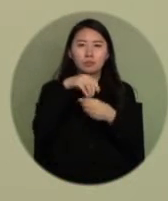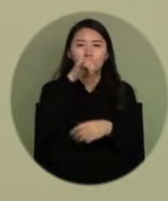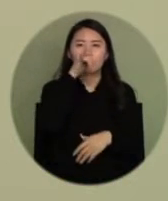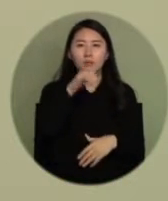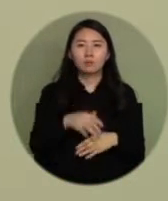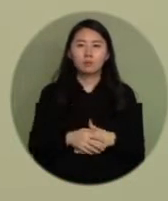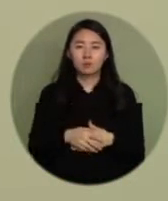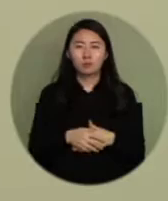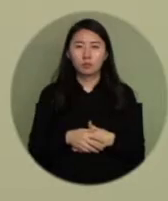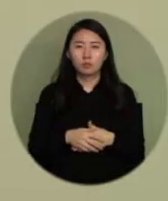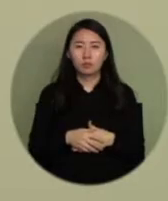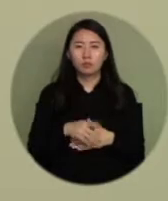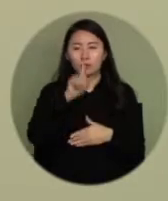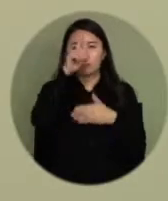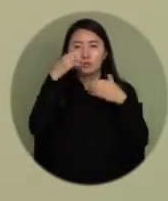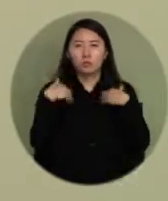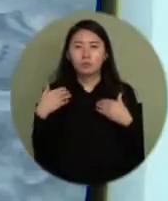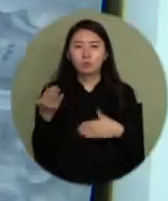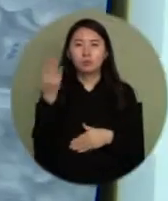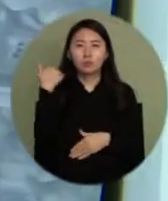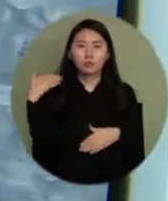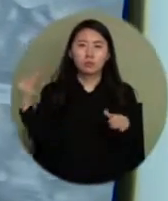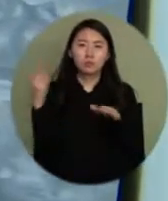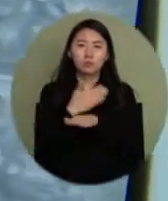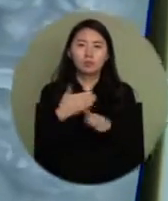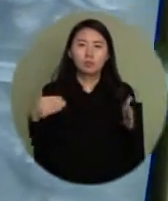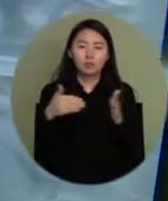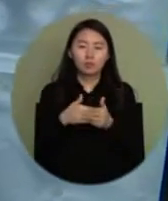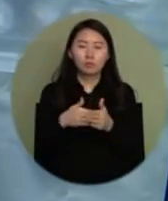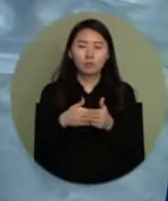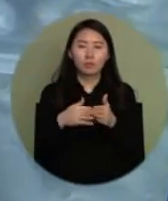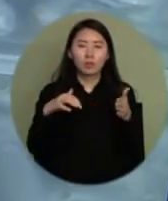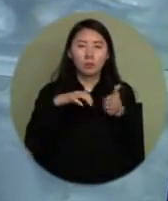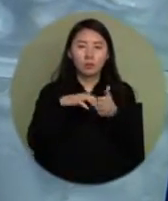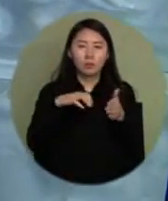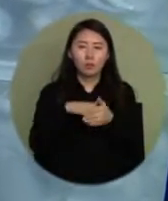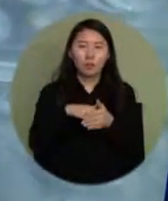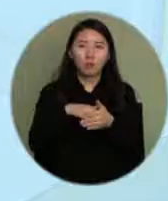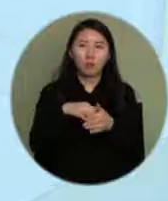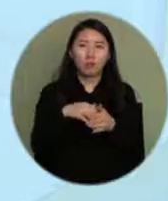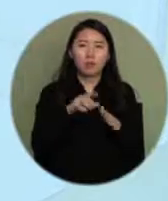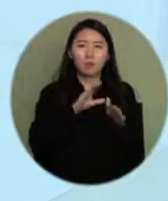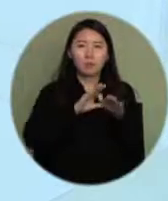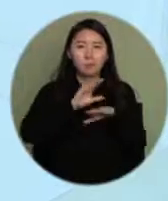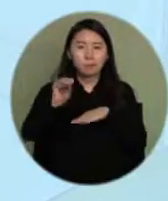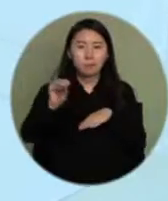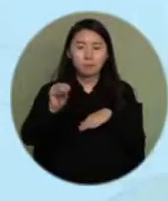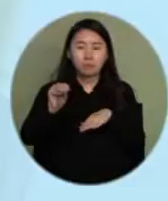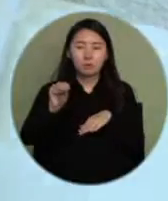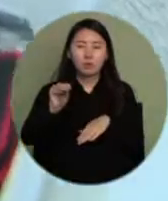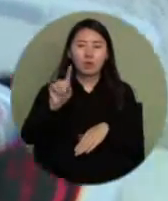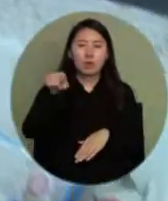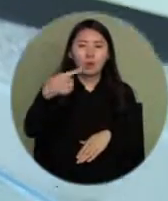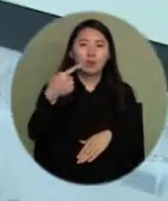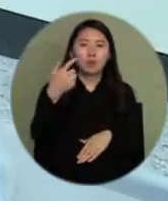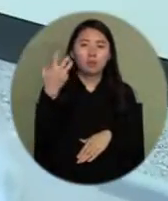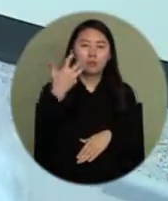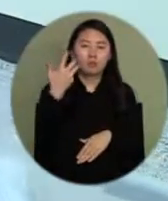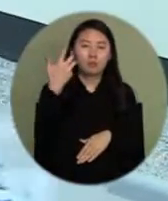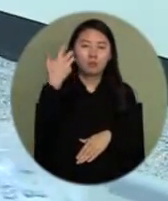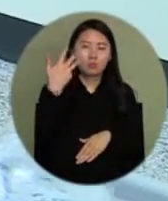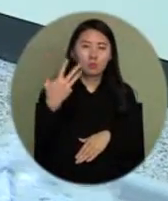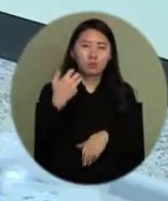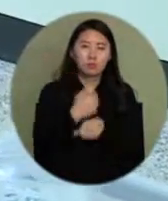계획입니다. 정부가 지난해까지 접경지 15개 시군에 설치한 대피시설은 168곳으로